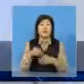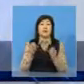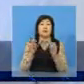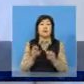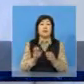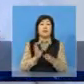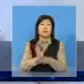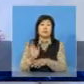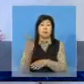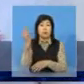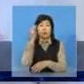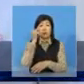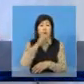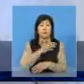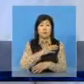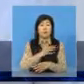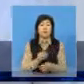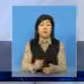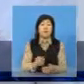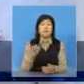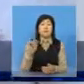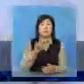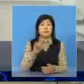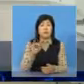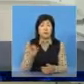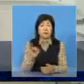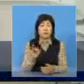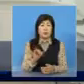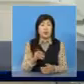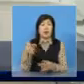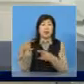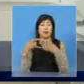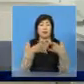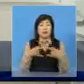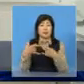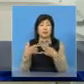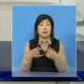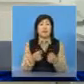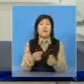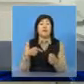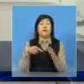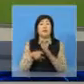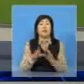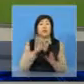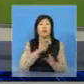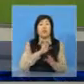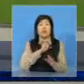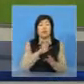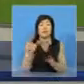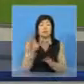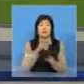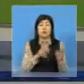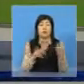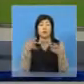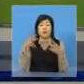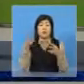жіберілді. Келгеннен кейін науқас сол жерде УЗИ аппарат болу керек, рентген аппарат болу керек, және сол жерде практологический, гинекологический барлық медицина